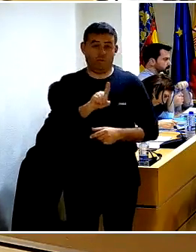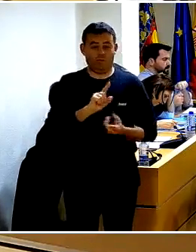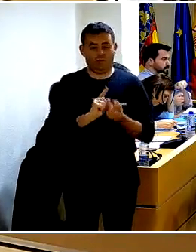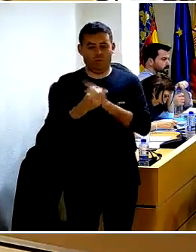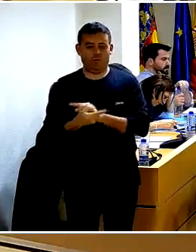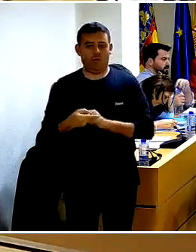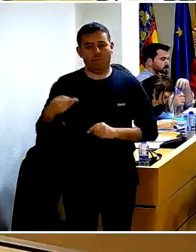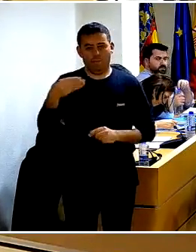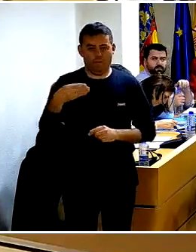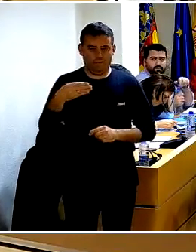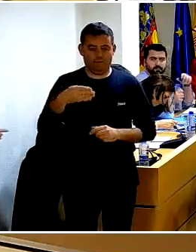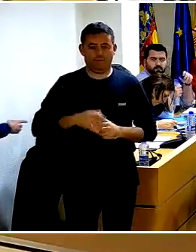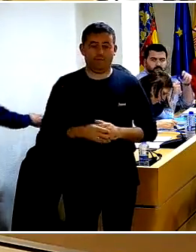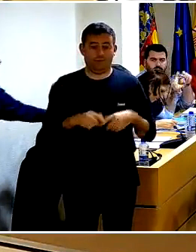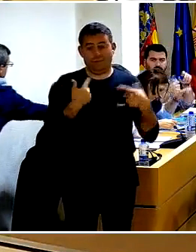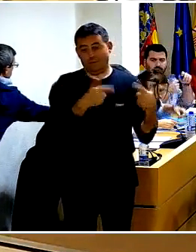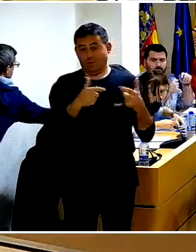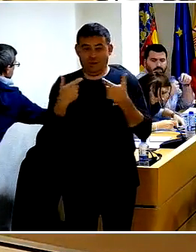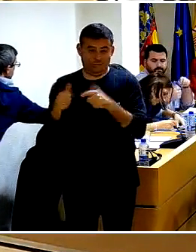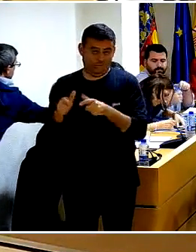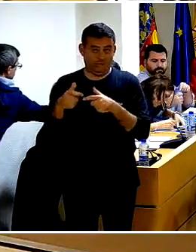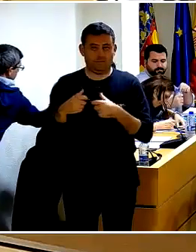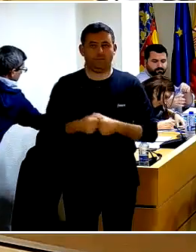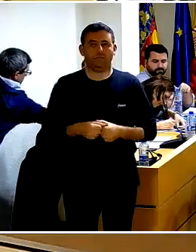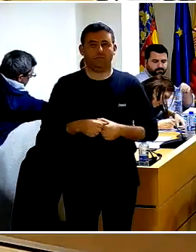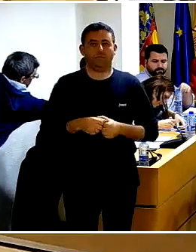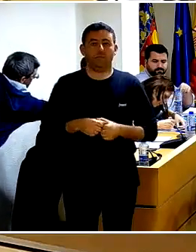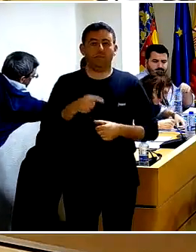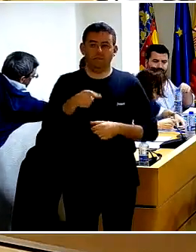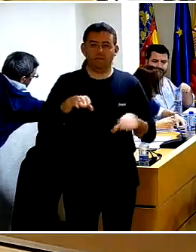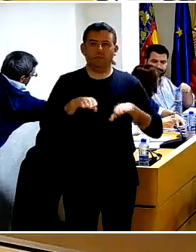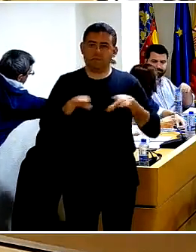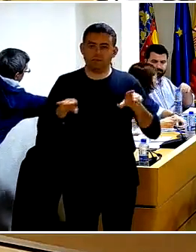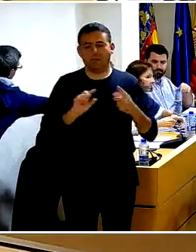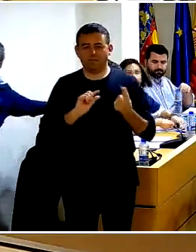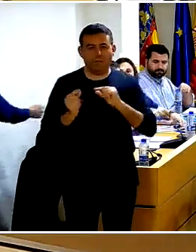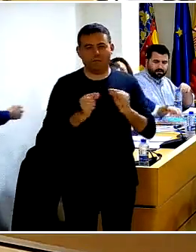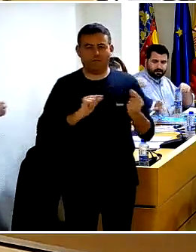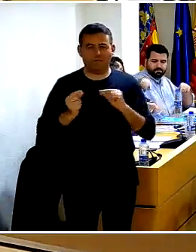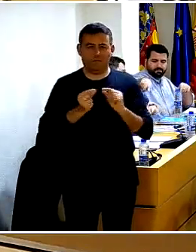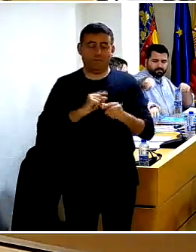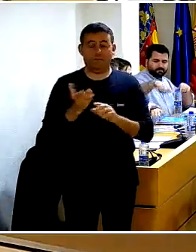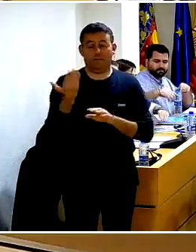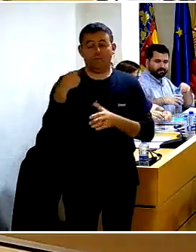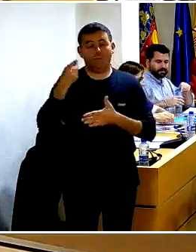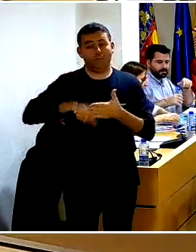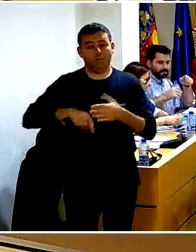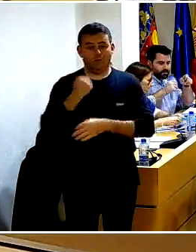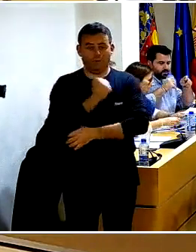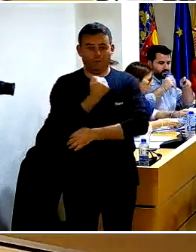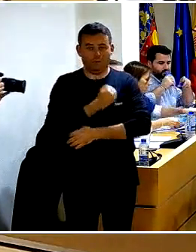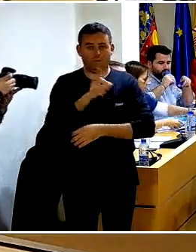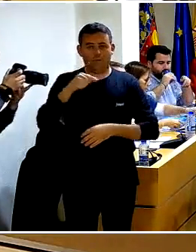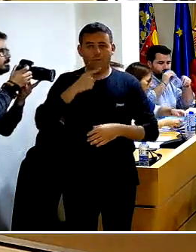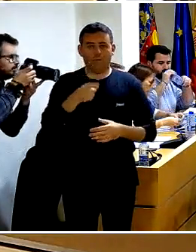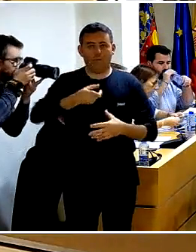Això es va passar per la mesa de negociació del mes de desembre. S'informa també que la plaça d'inspector